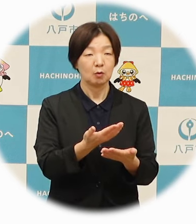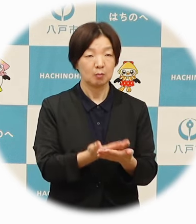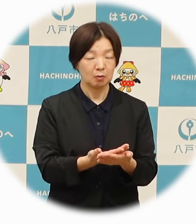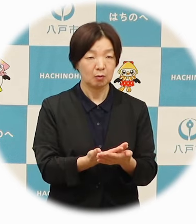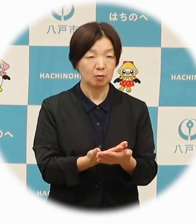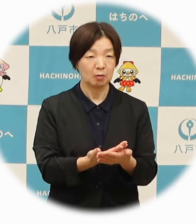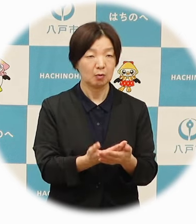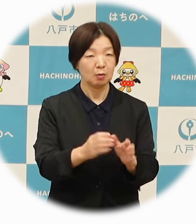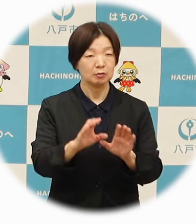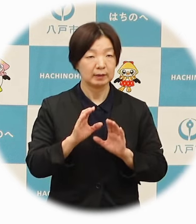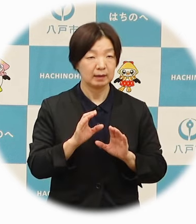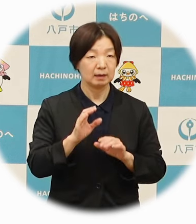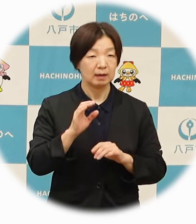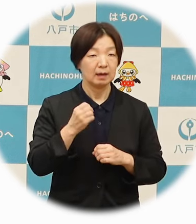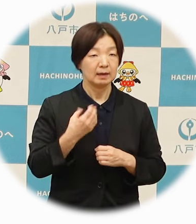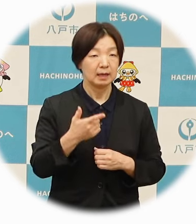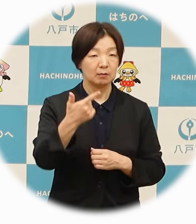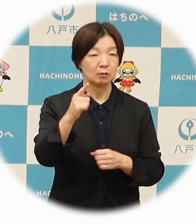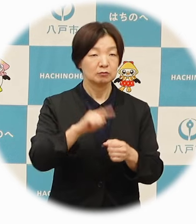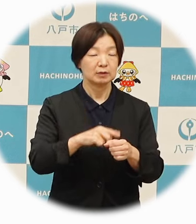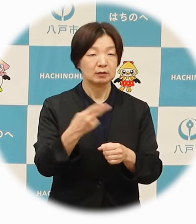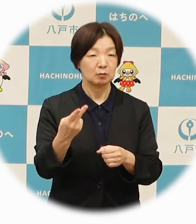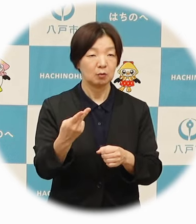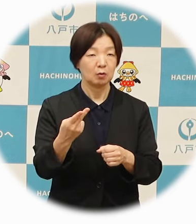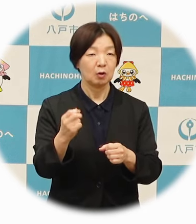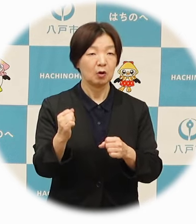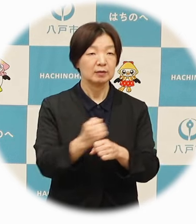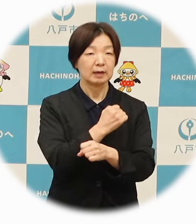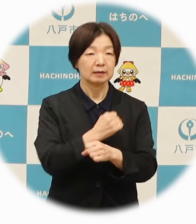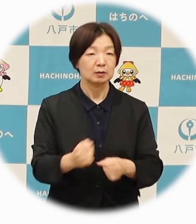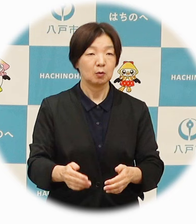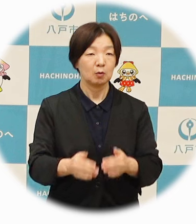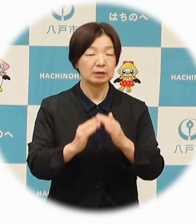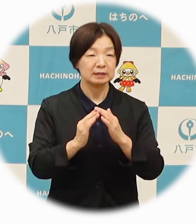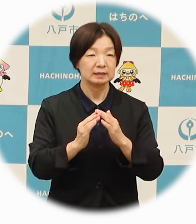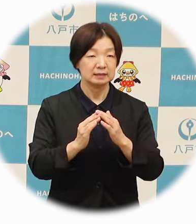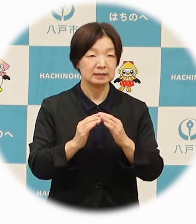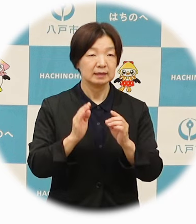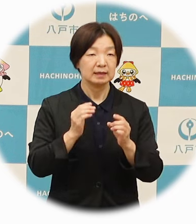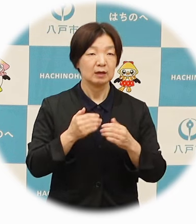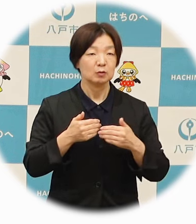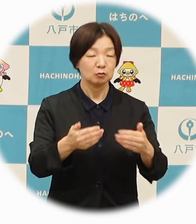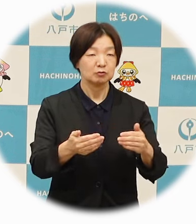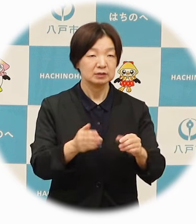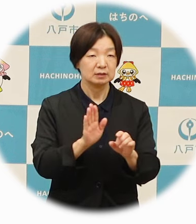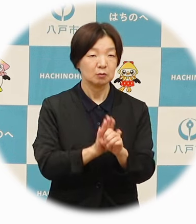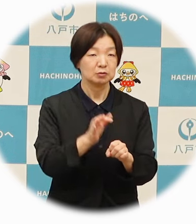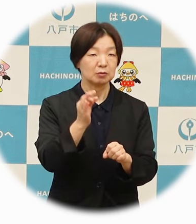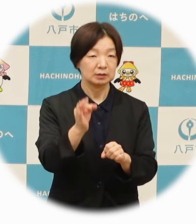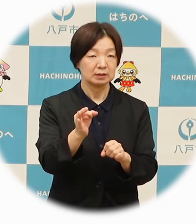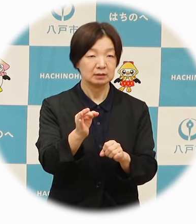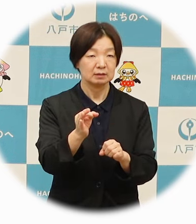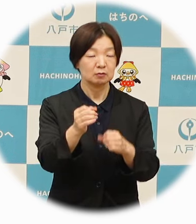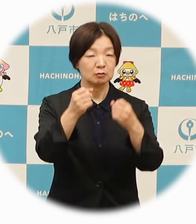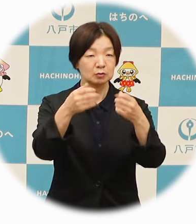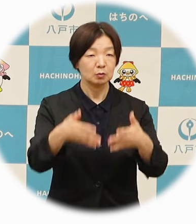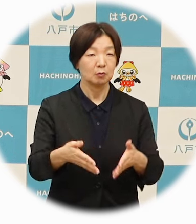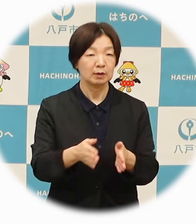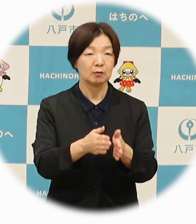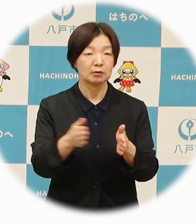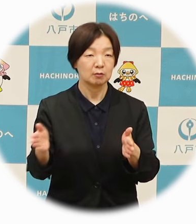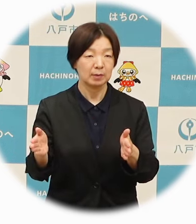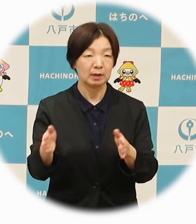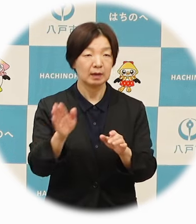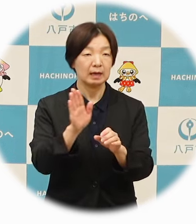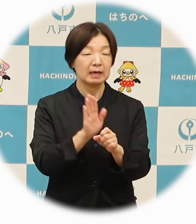形で令和6年度産業立地促進費補助金の補助要件の緩和および支